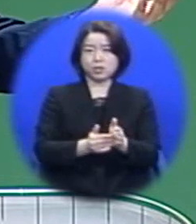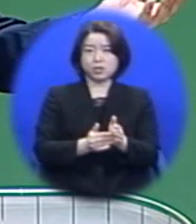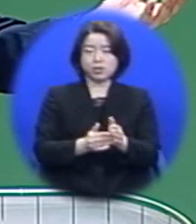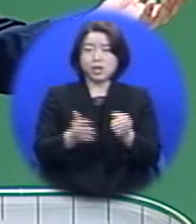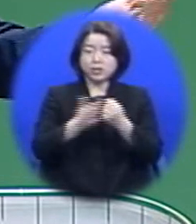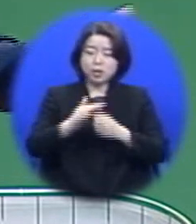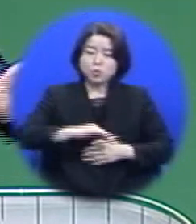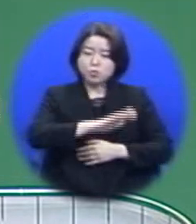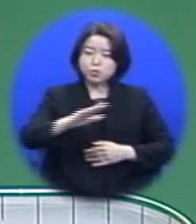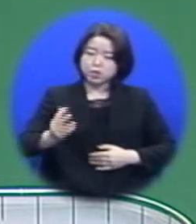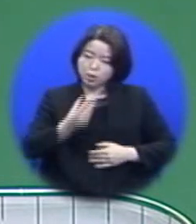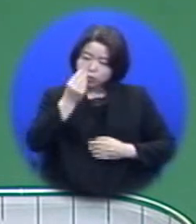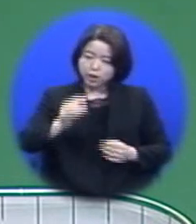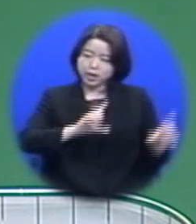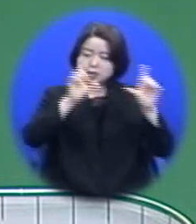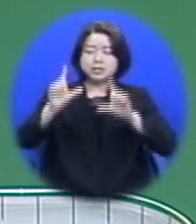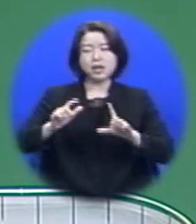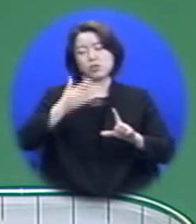살게